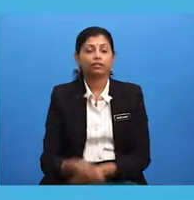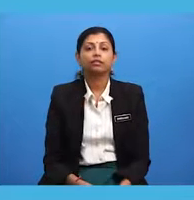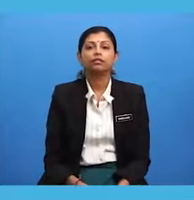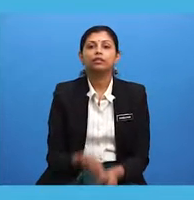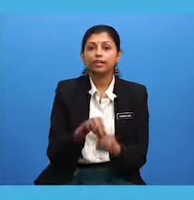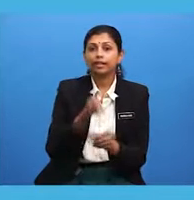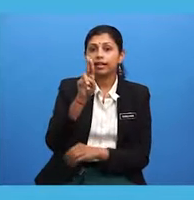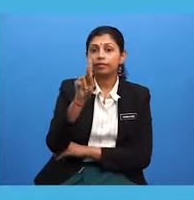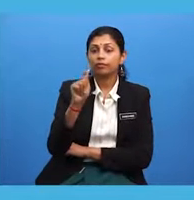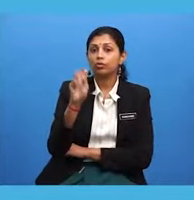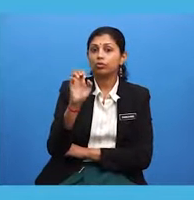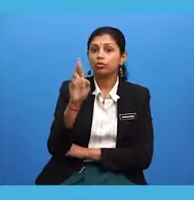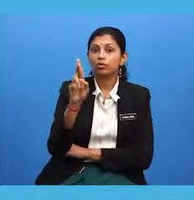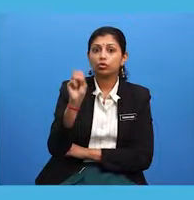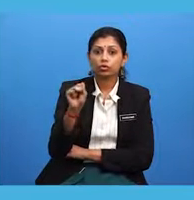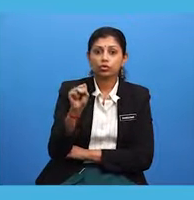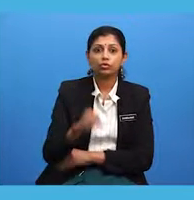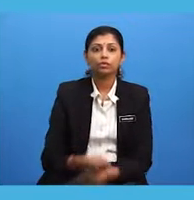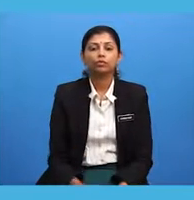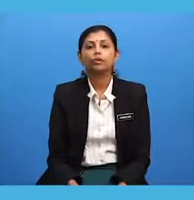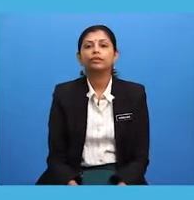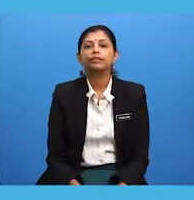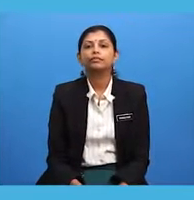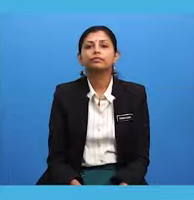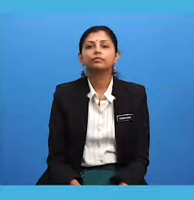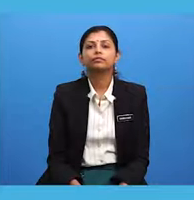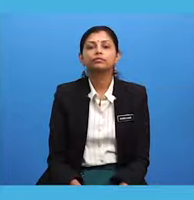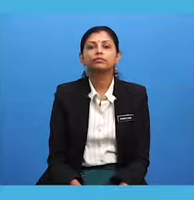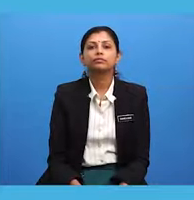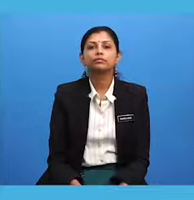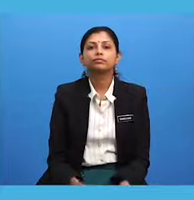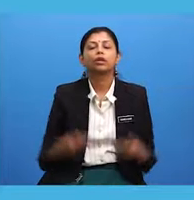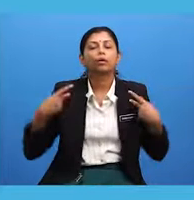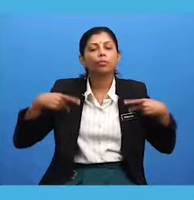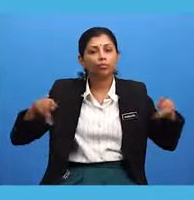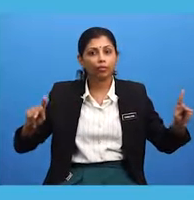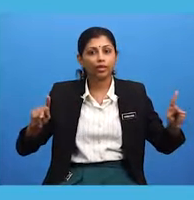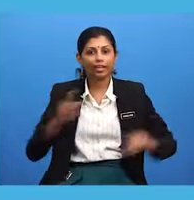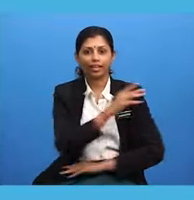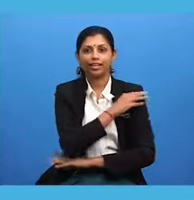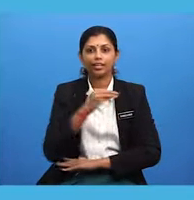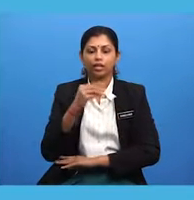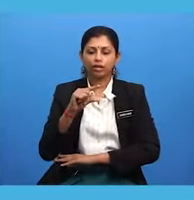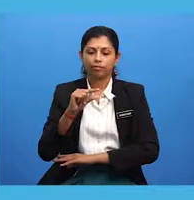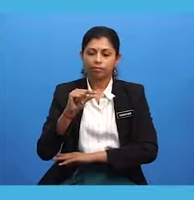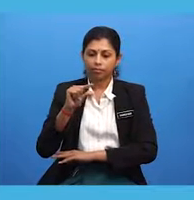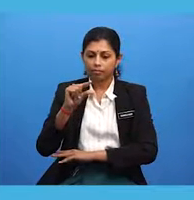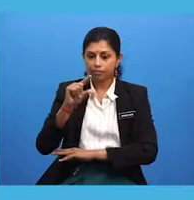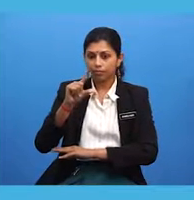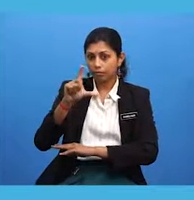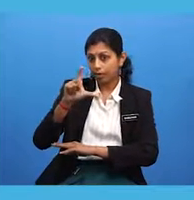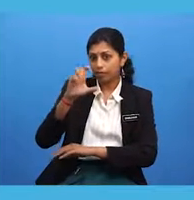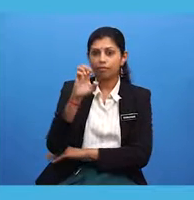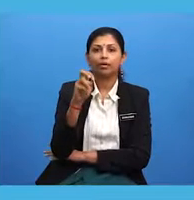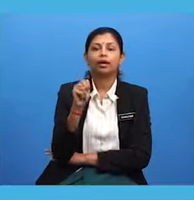Manakala di dalam uterus, berlakunya pemulihan dan penebalan